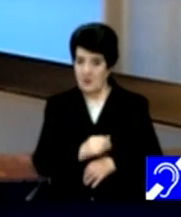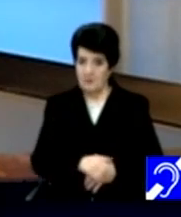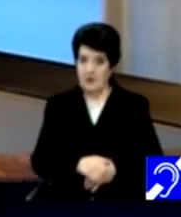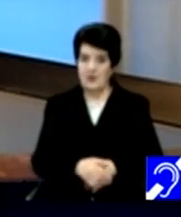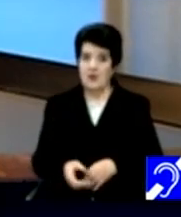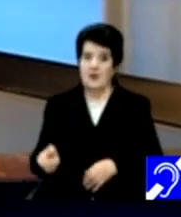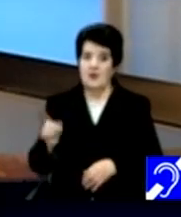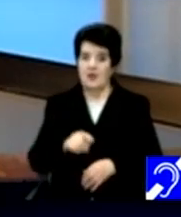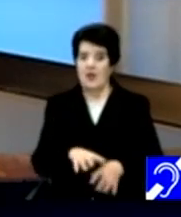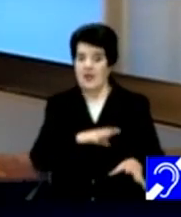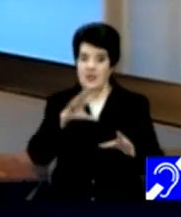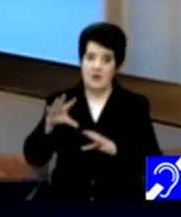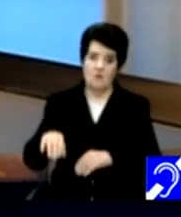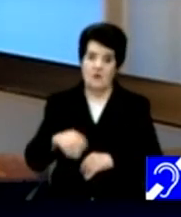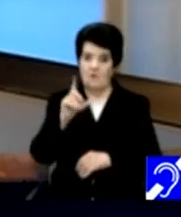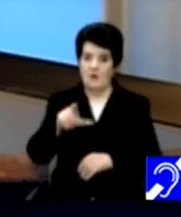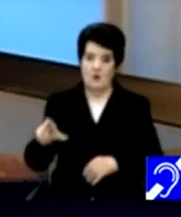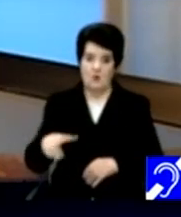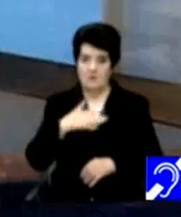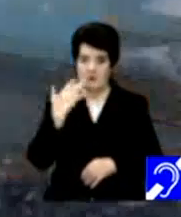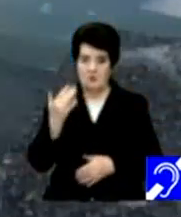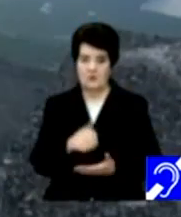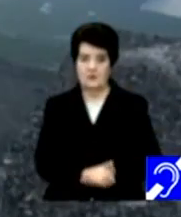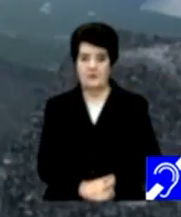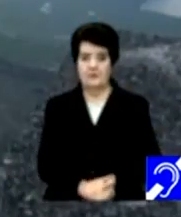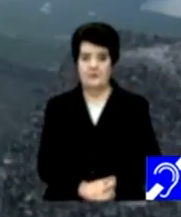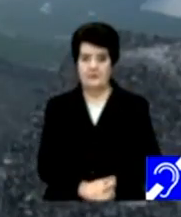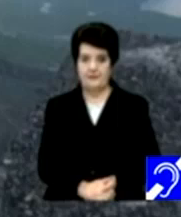dus la evacuarea a sute de oameni.